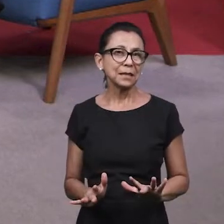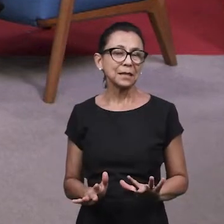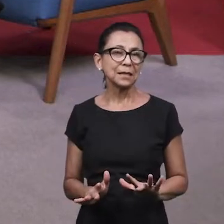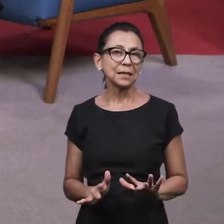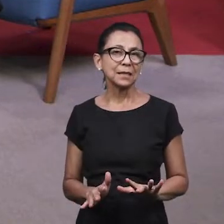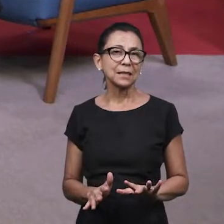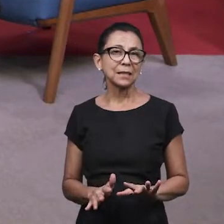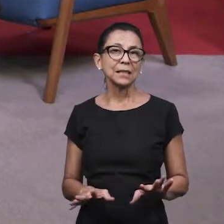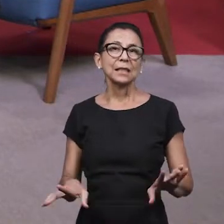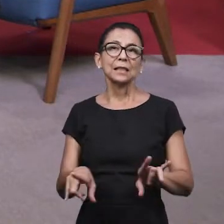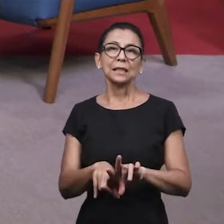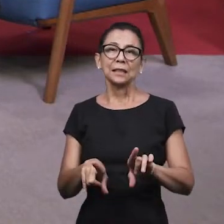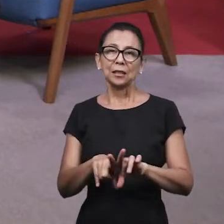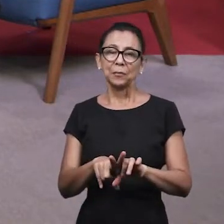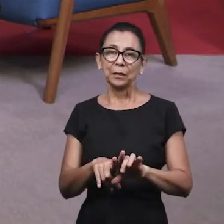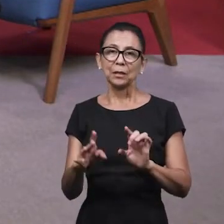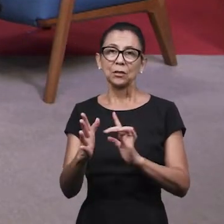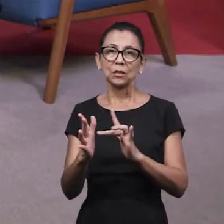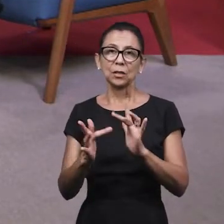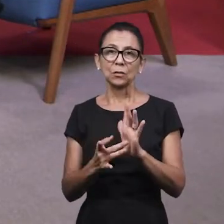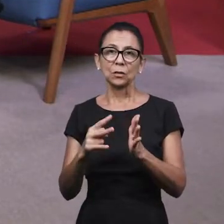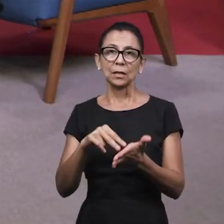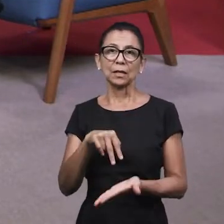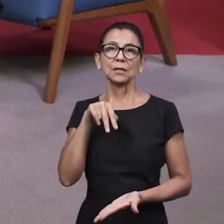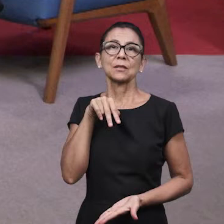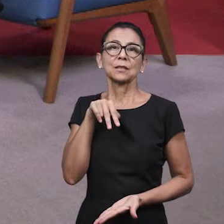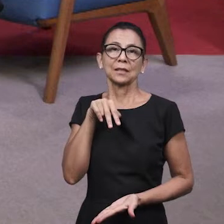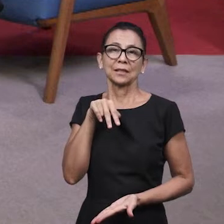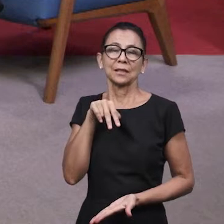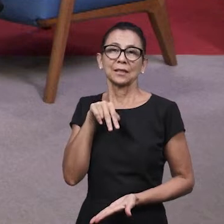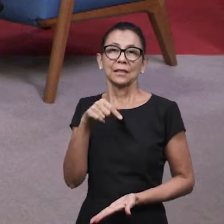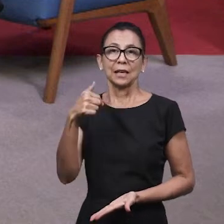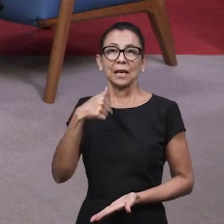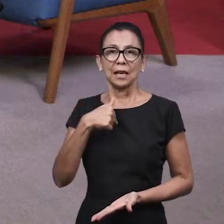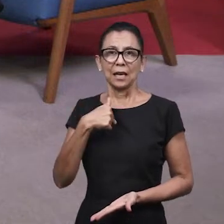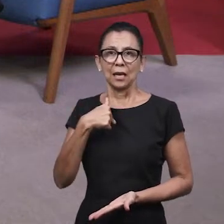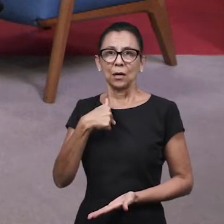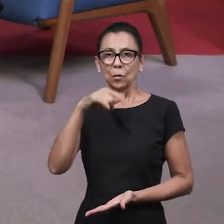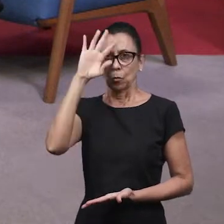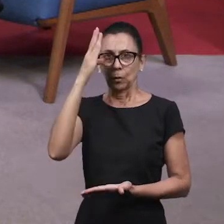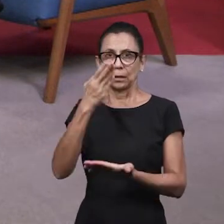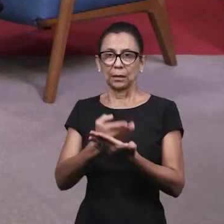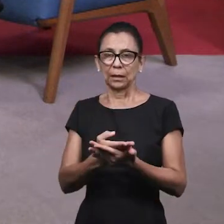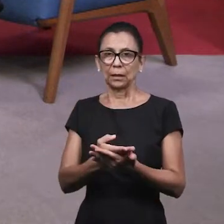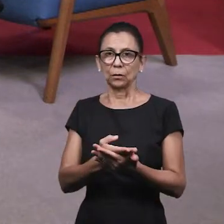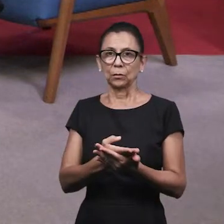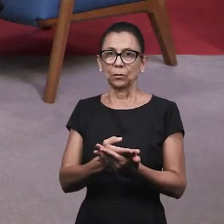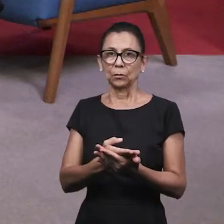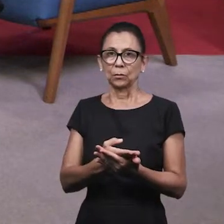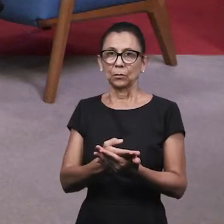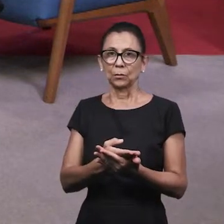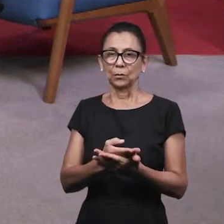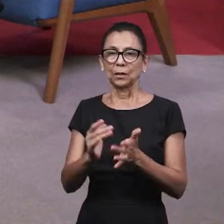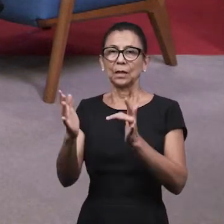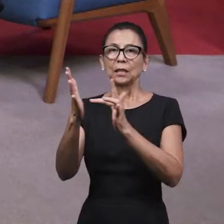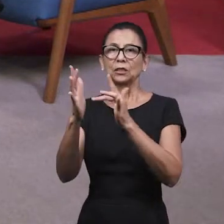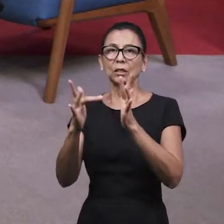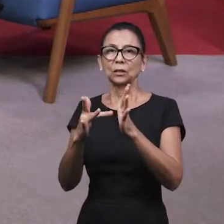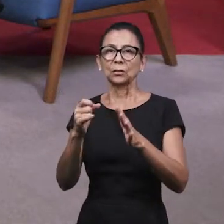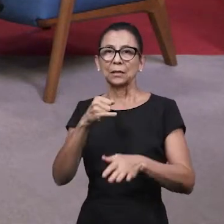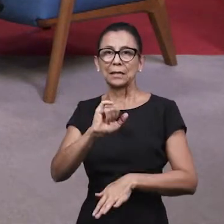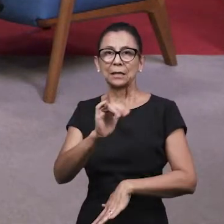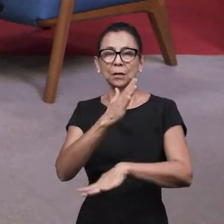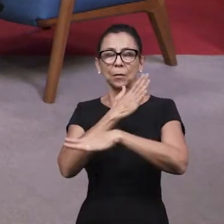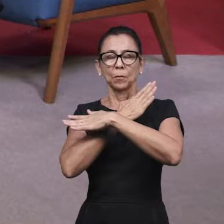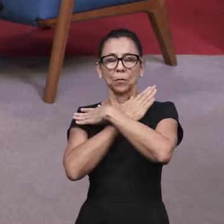étant chrétien en Jésus, un jour, je vais ressusciter. Même que je sois mort, je vais vivre. À travers la résurrection